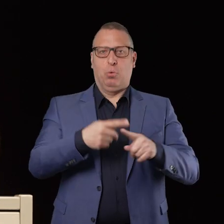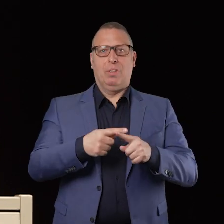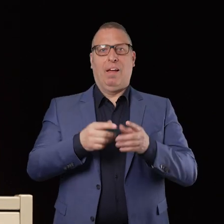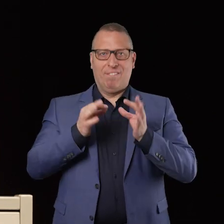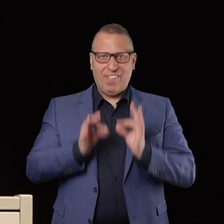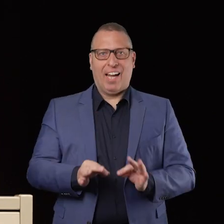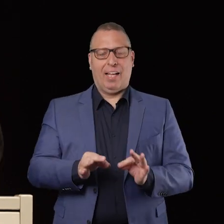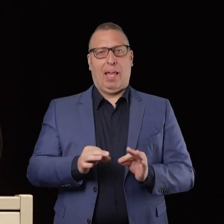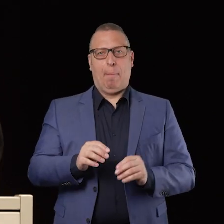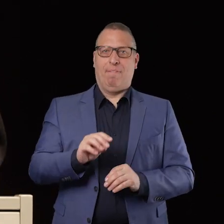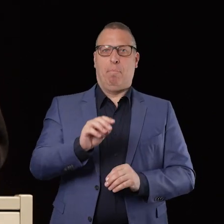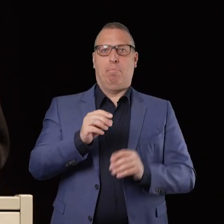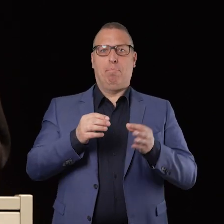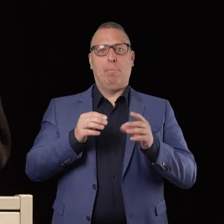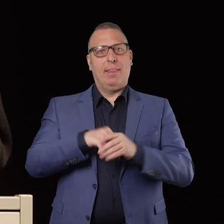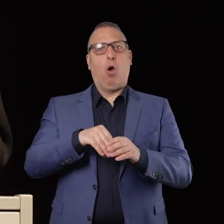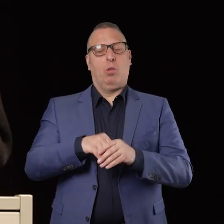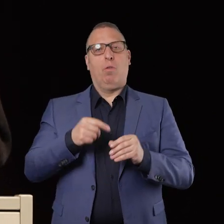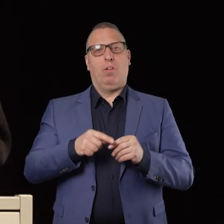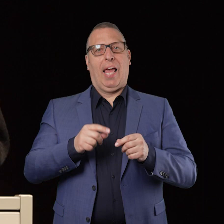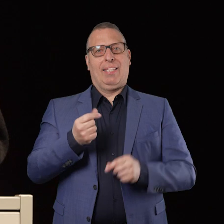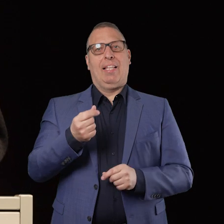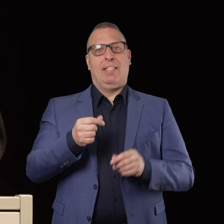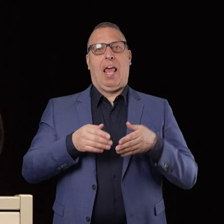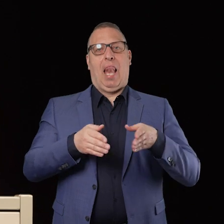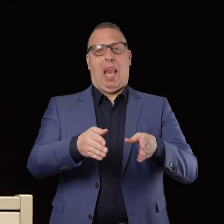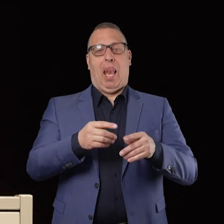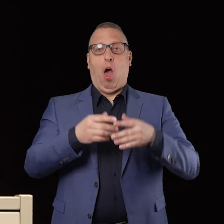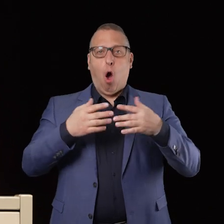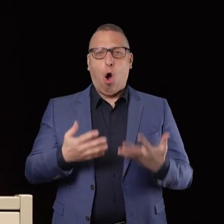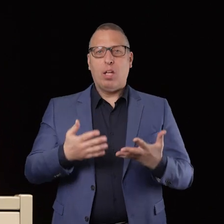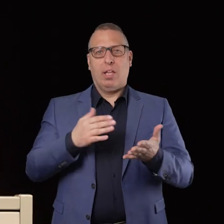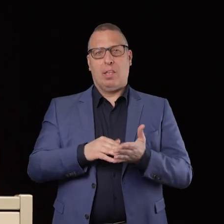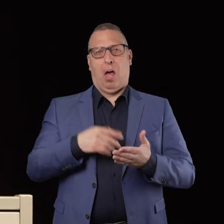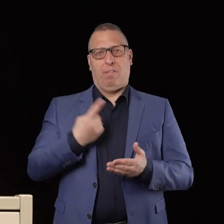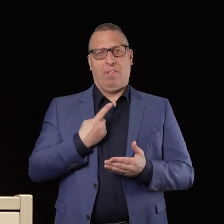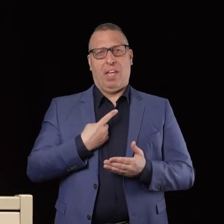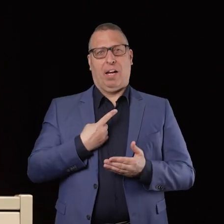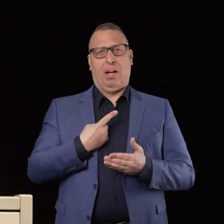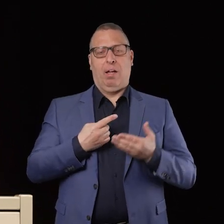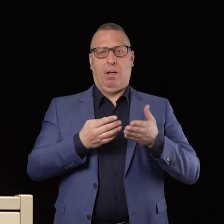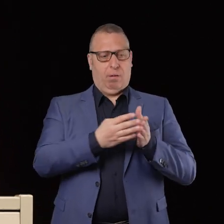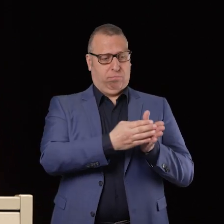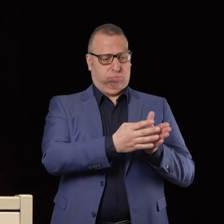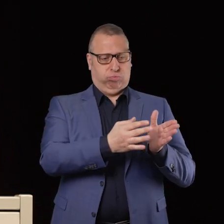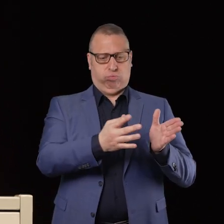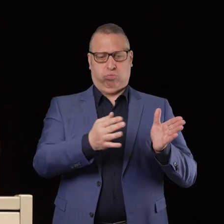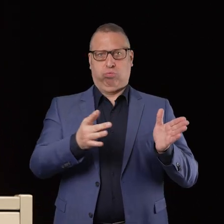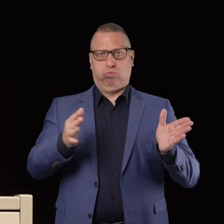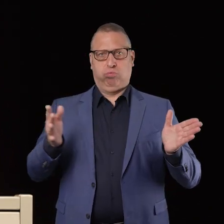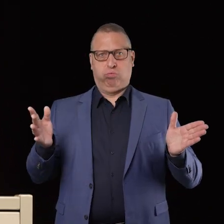von existenzieller Bedeutung war. So verfügen wir heute über einen